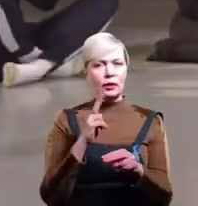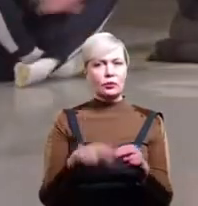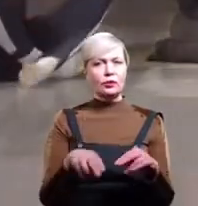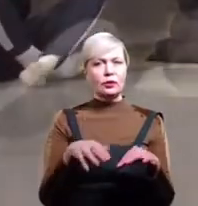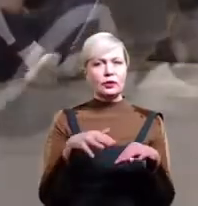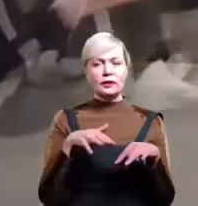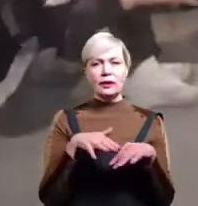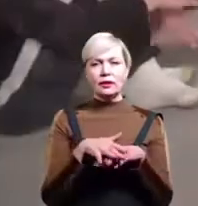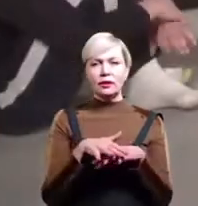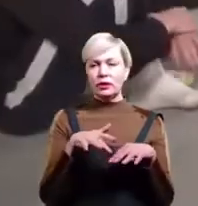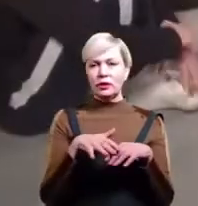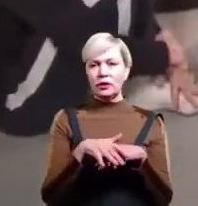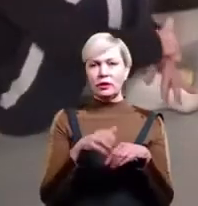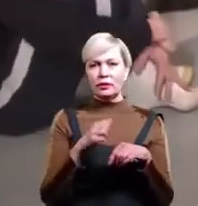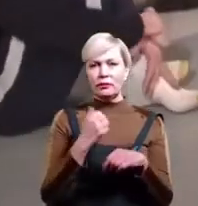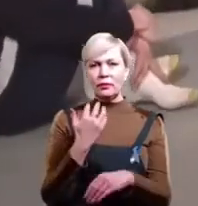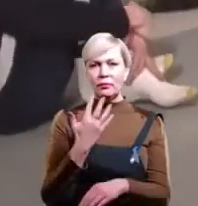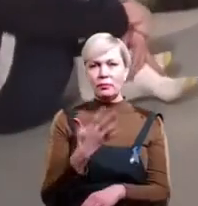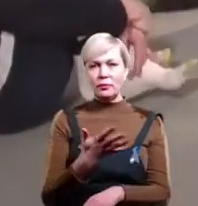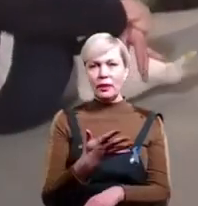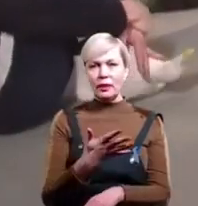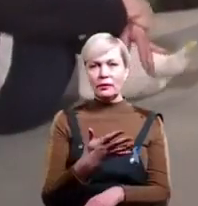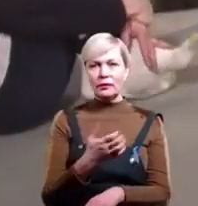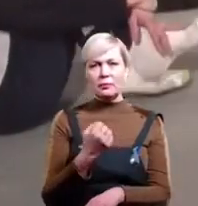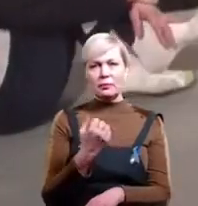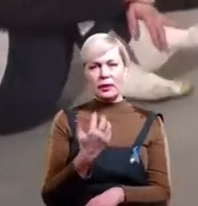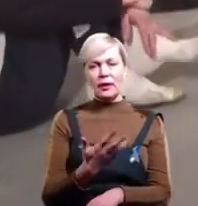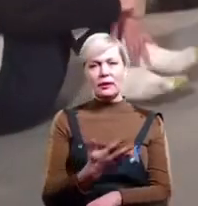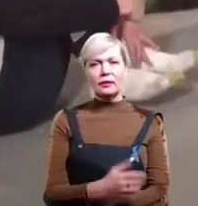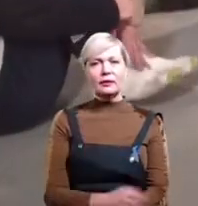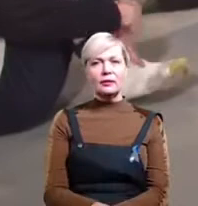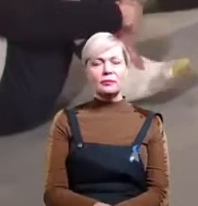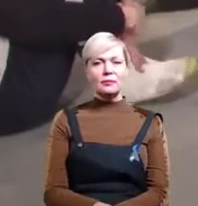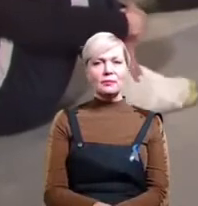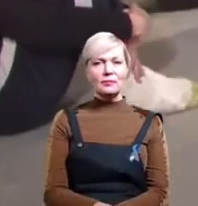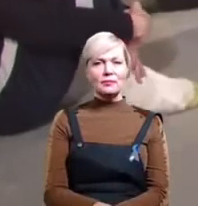Пять. 4, 5. И ну, 5.